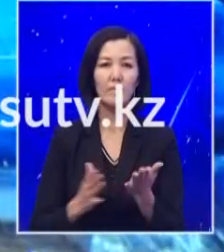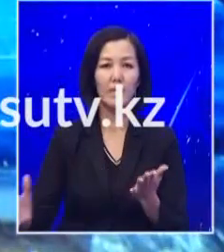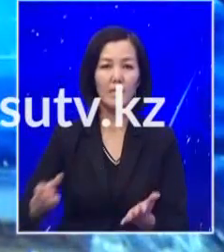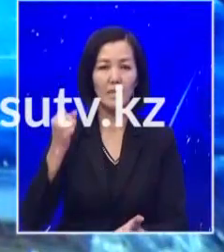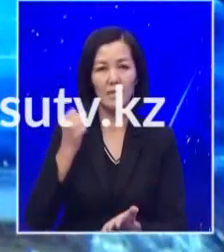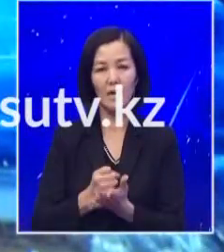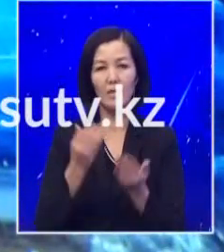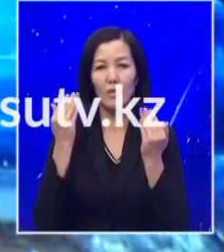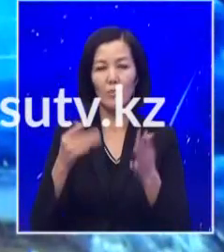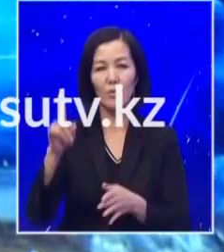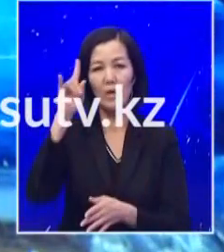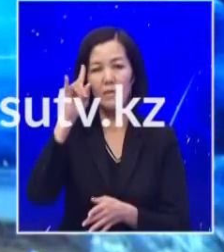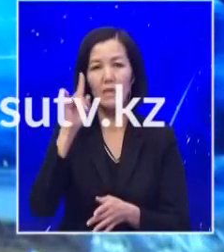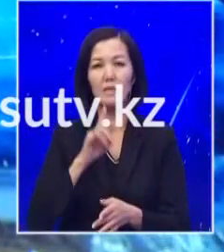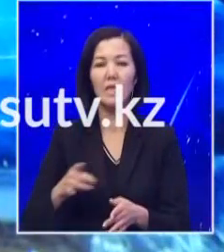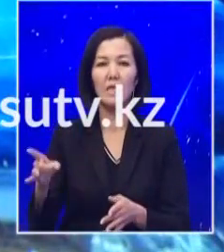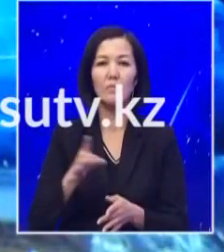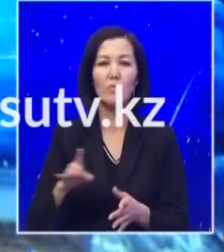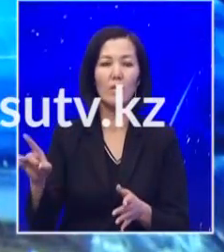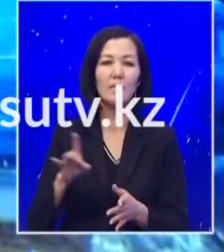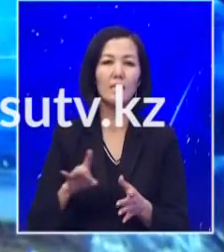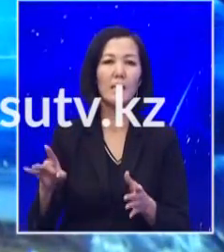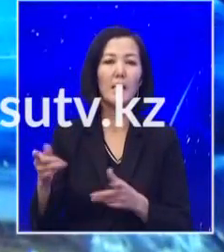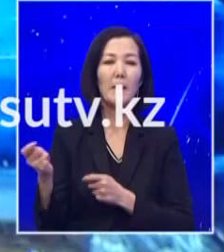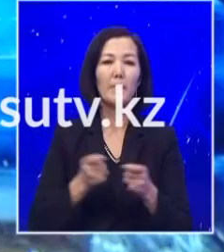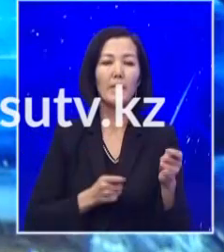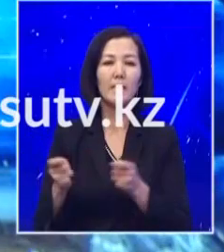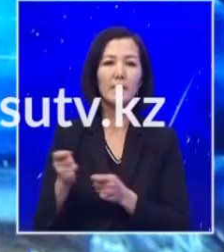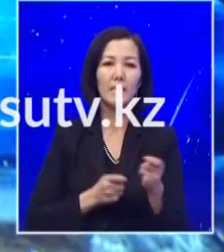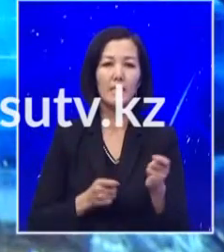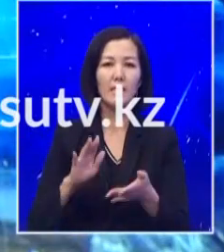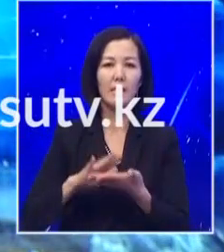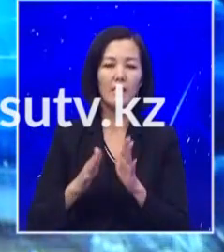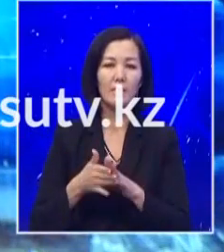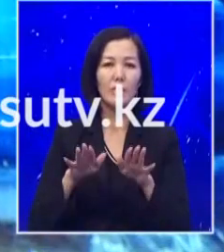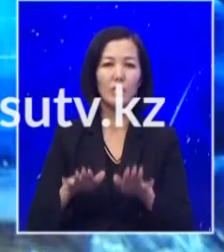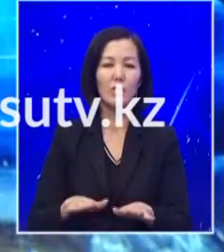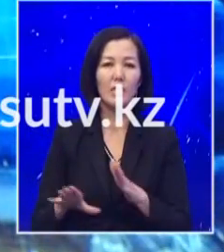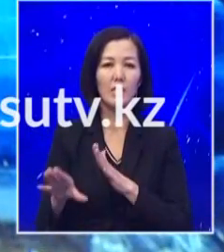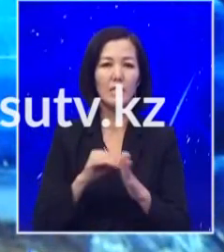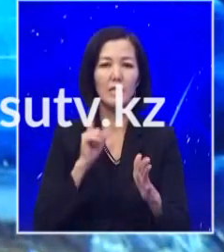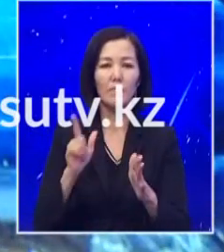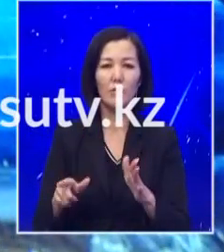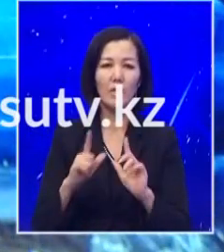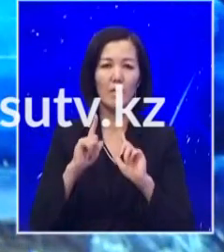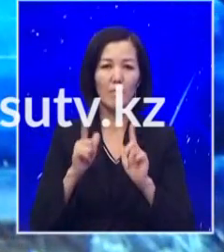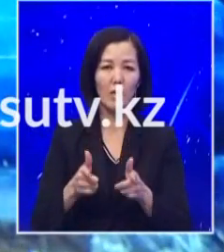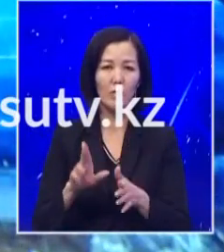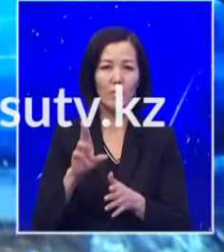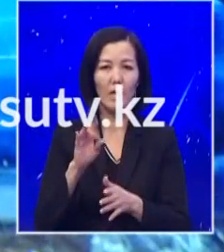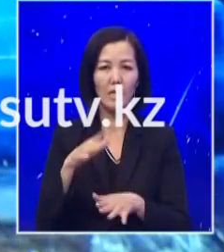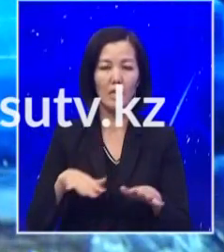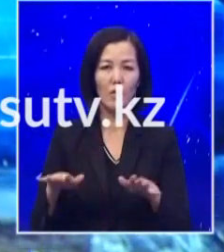Кадрлік тағайындау. Бүгін Қазақстан Республикасы президент әкімшілігінің келісімен жергілікті мәслихат депутаттары мақұлдауымен Қаратал